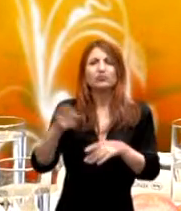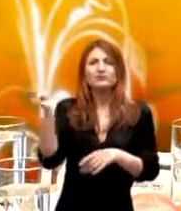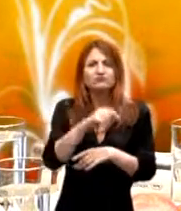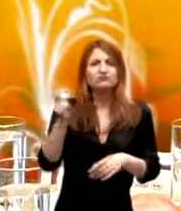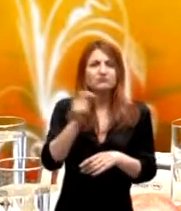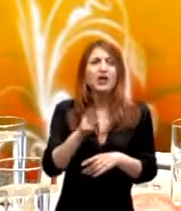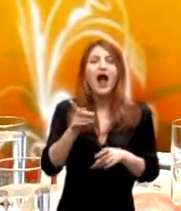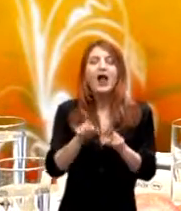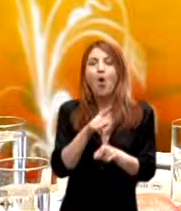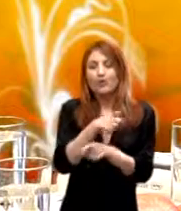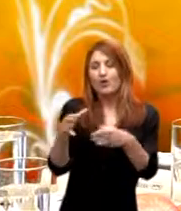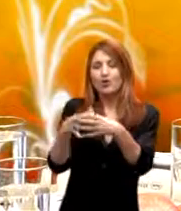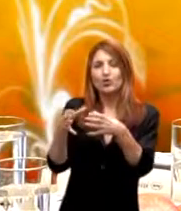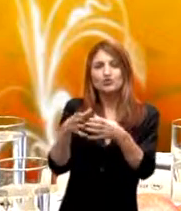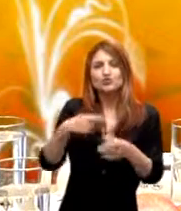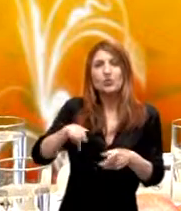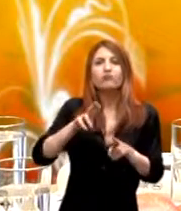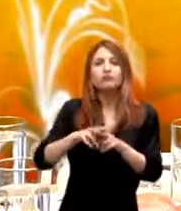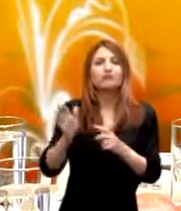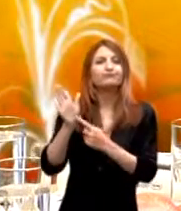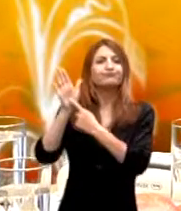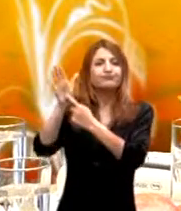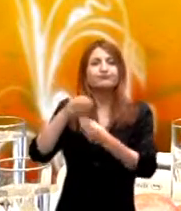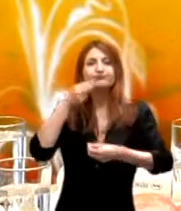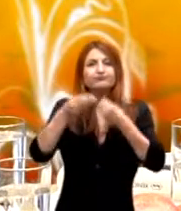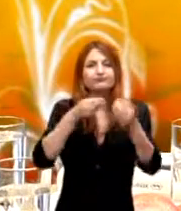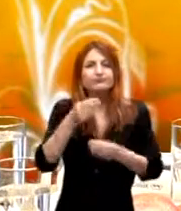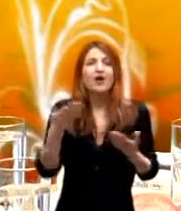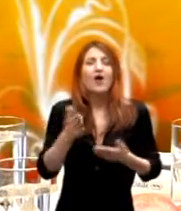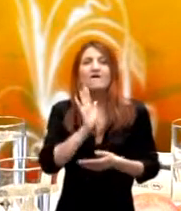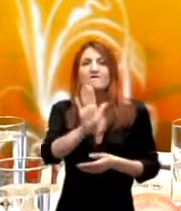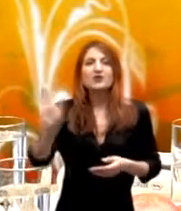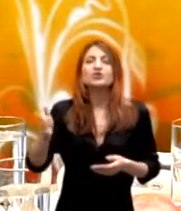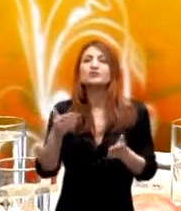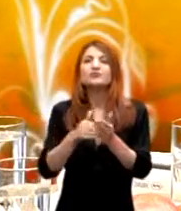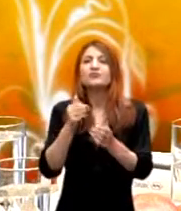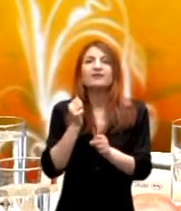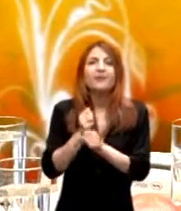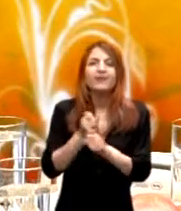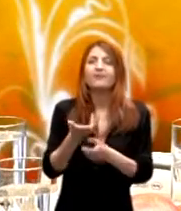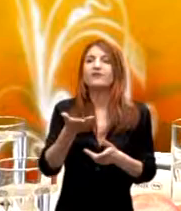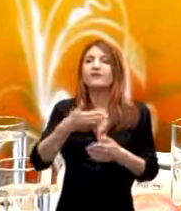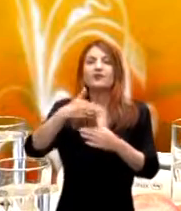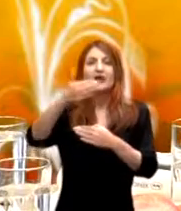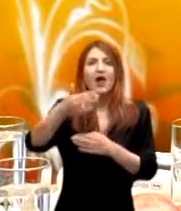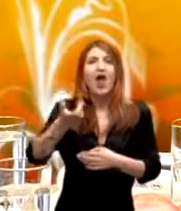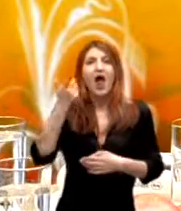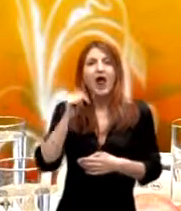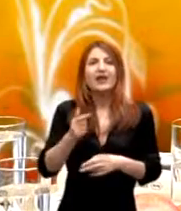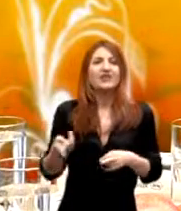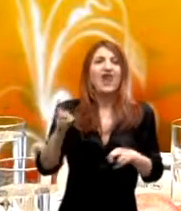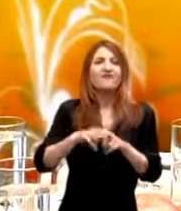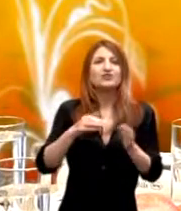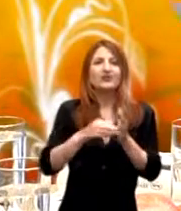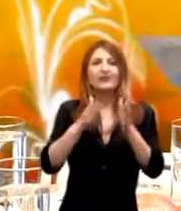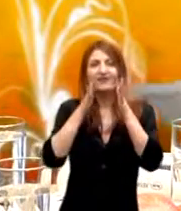vama kao društvo predstavnik moći savjetovati neke vaše korake koje ćete napraviti, ali najviše